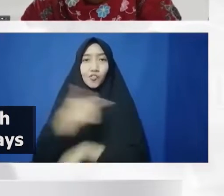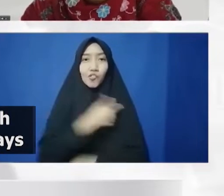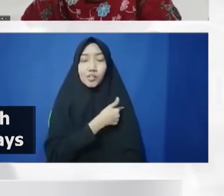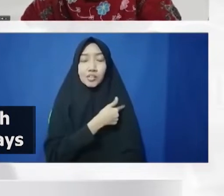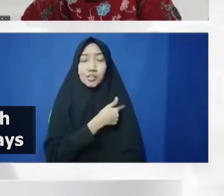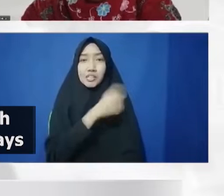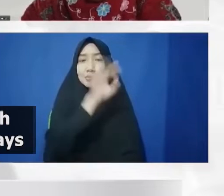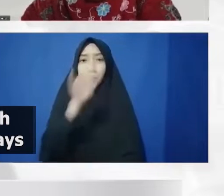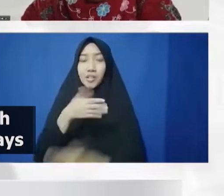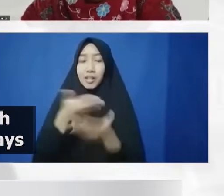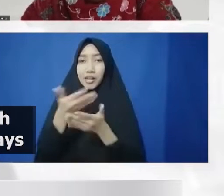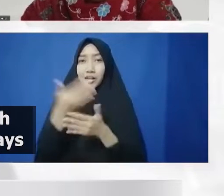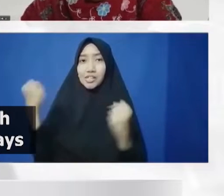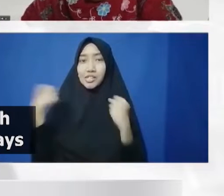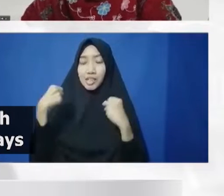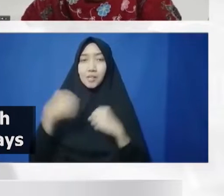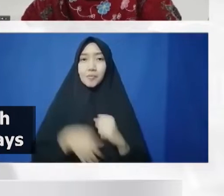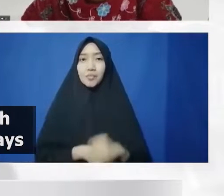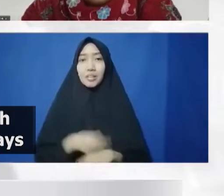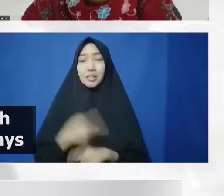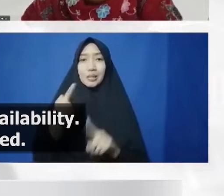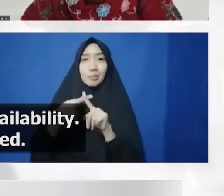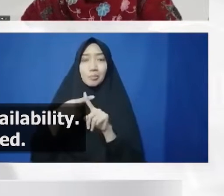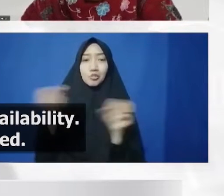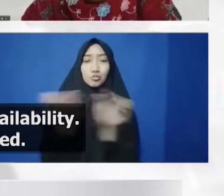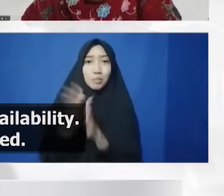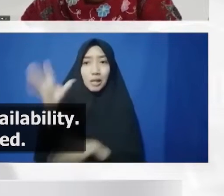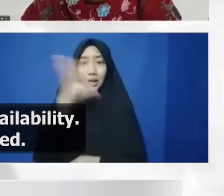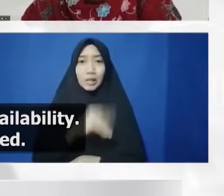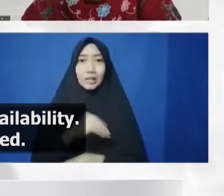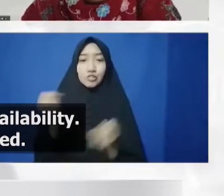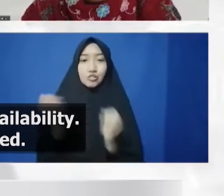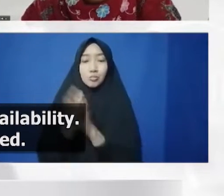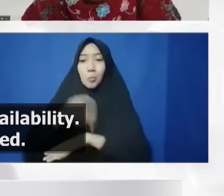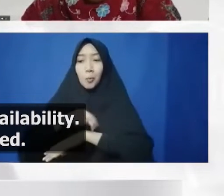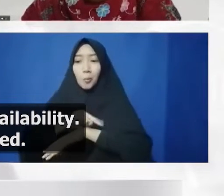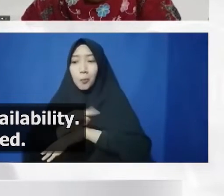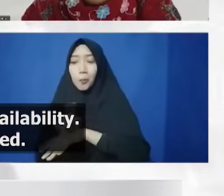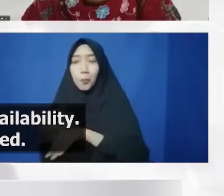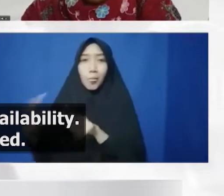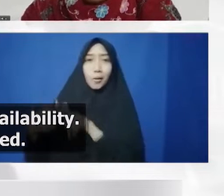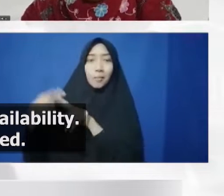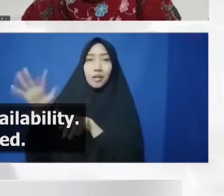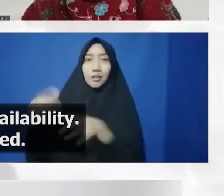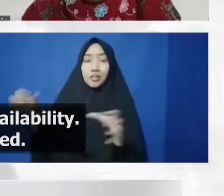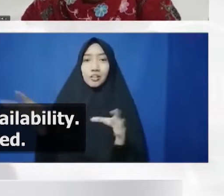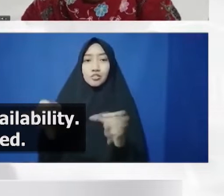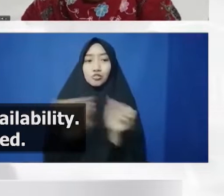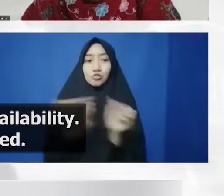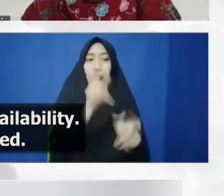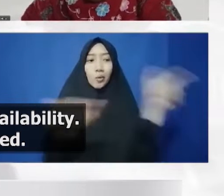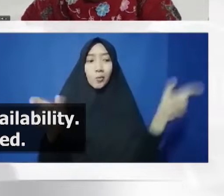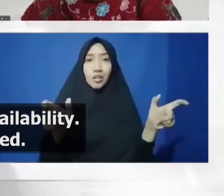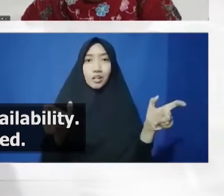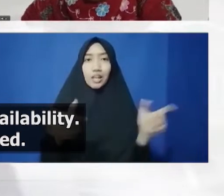berbagai fasilitas pelayanan kesehatan, menambah jumlah hari, jumlah sesi, waktu pelayanan, serta kuota sesuai dengan ketersediaan